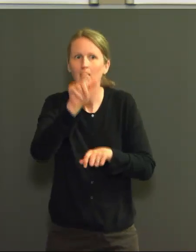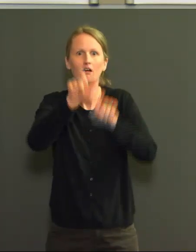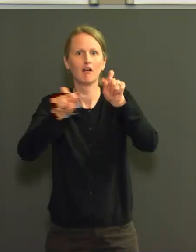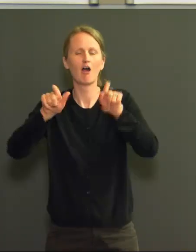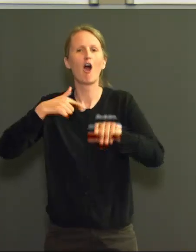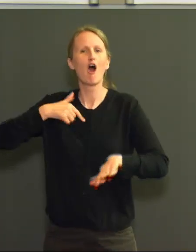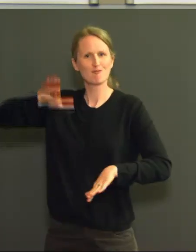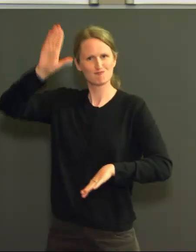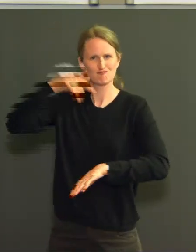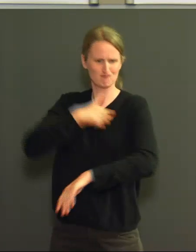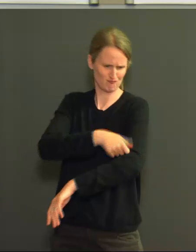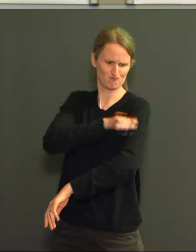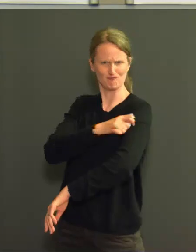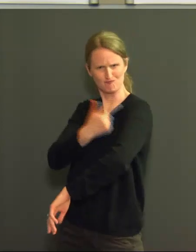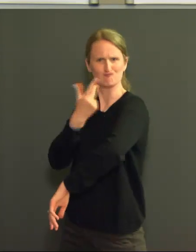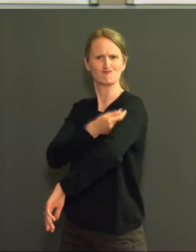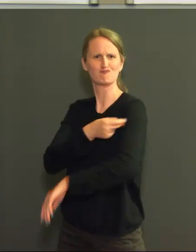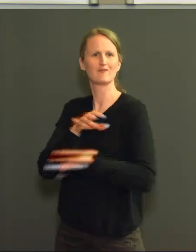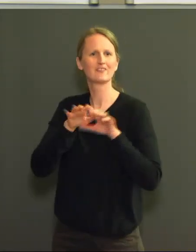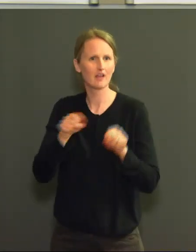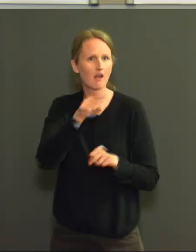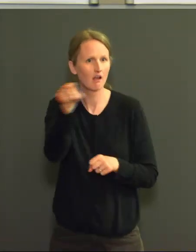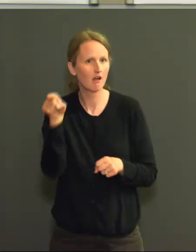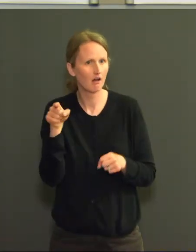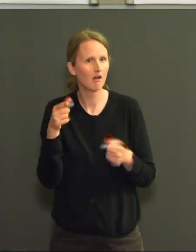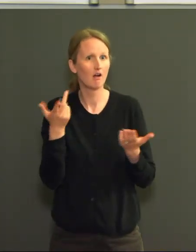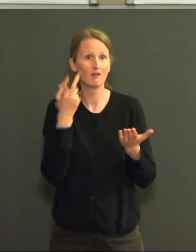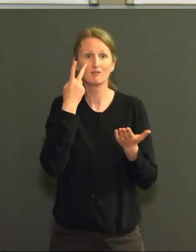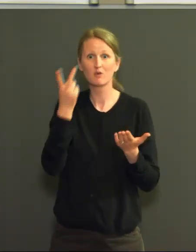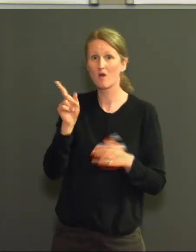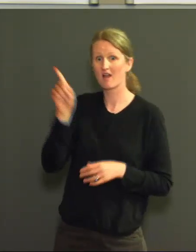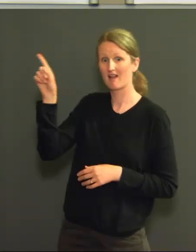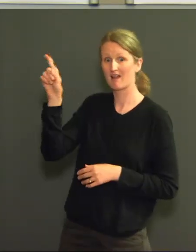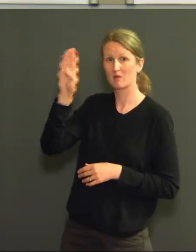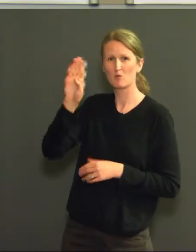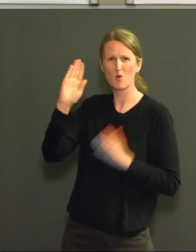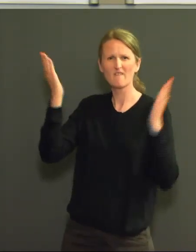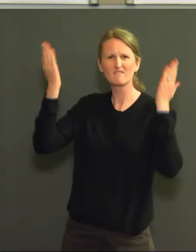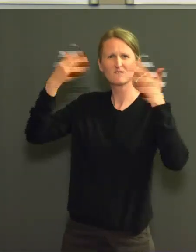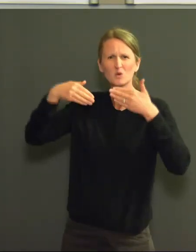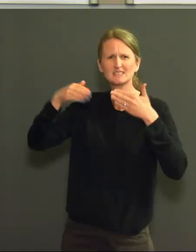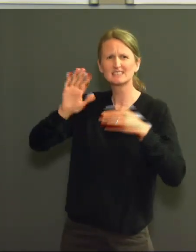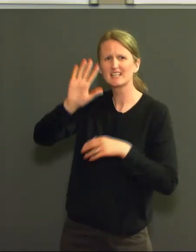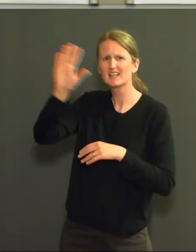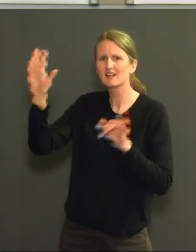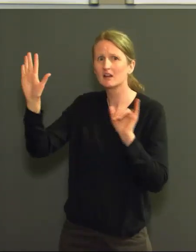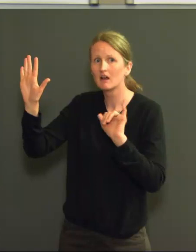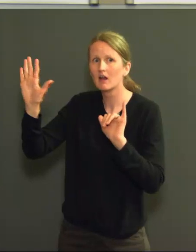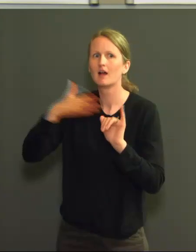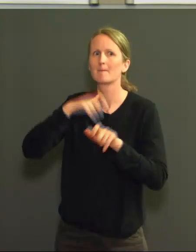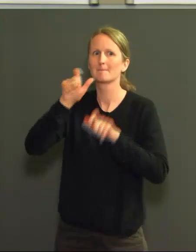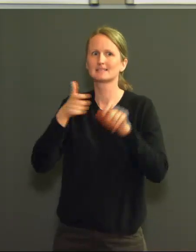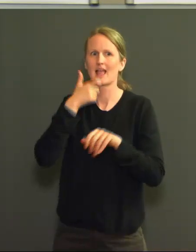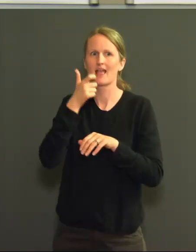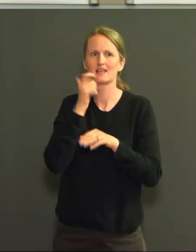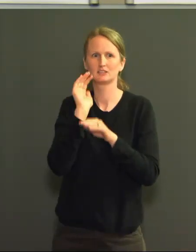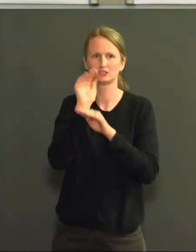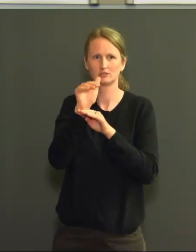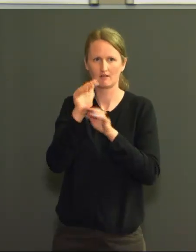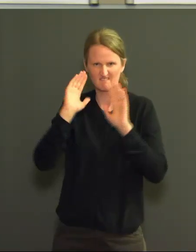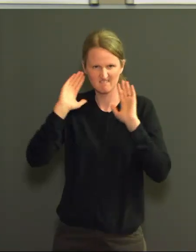Bleu Nuit est la carte des seniors vaccinés sur tout le territoire, tandis que la carte de